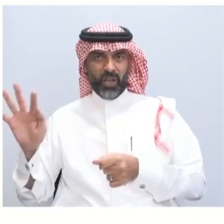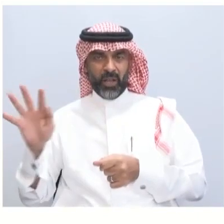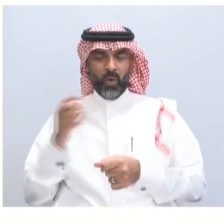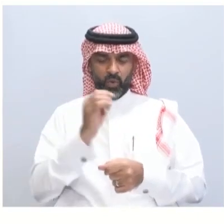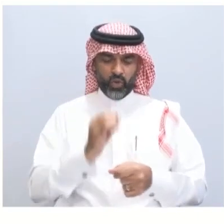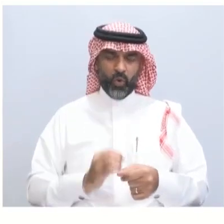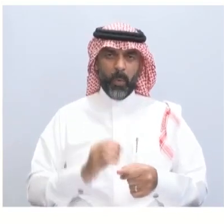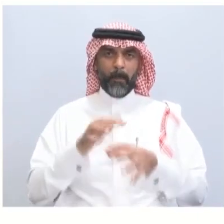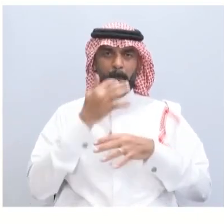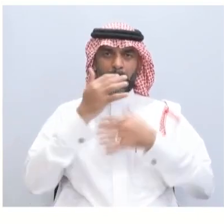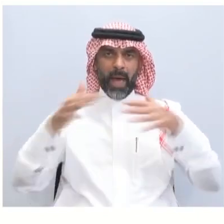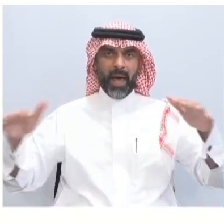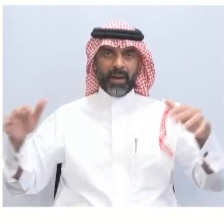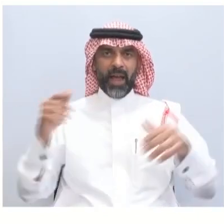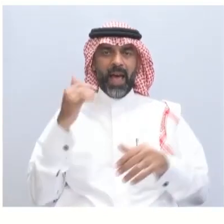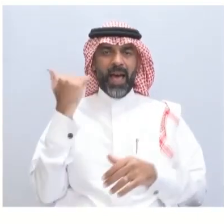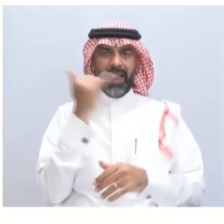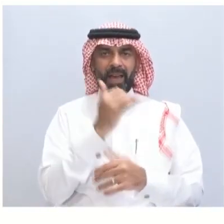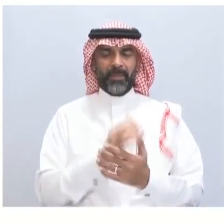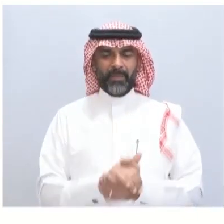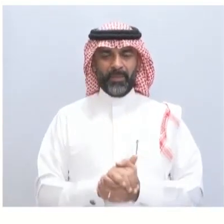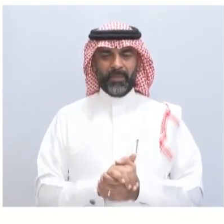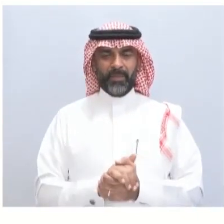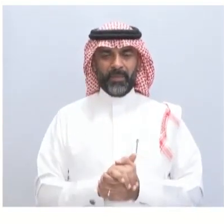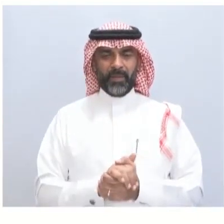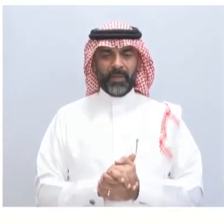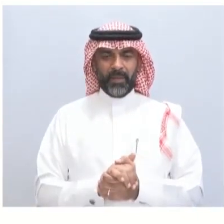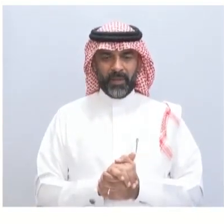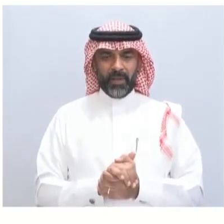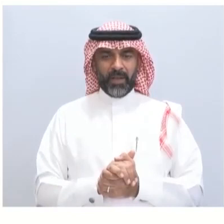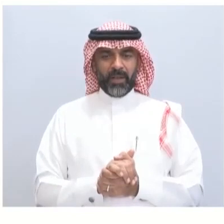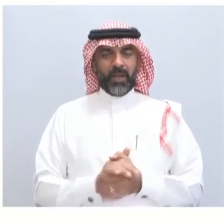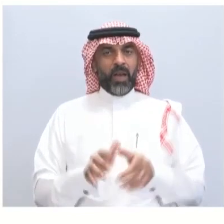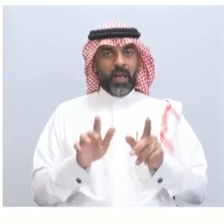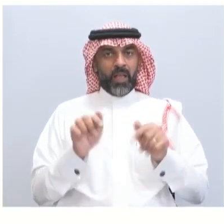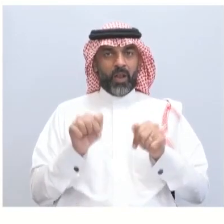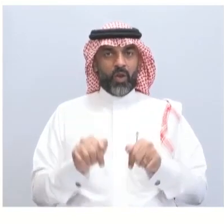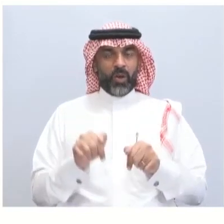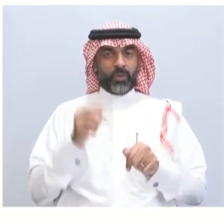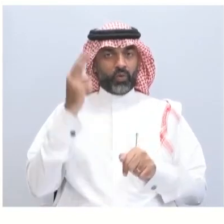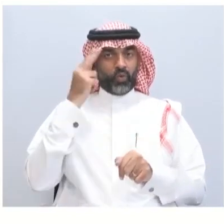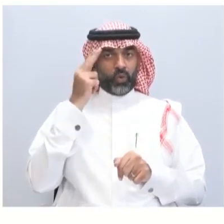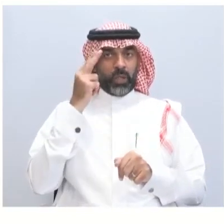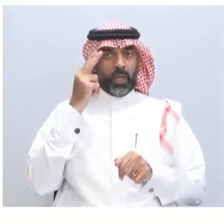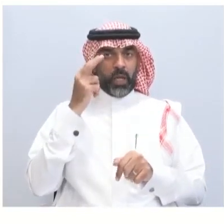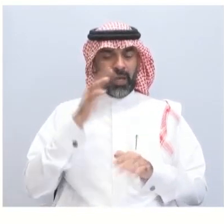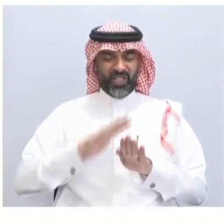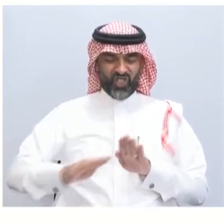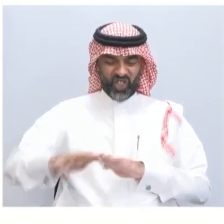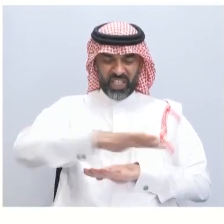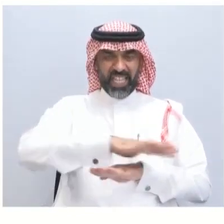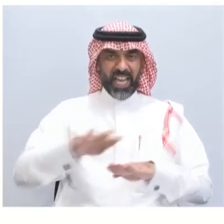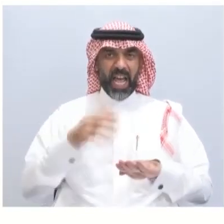المتصل بالمحيط الهندي من جهه الجنوب وما كما تعلمون ان المملكه العربيه السعوديه تشغل